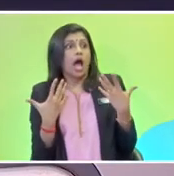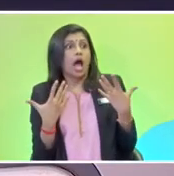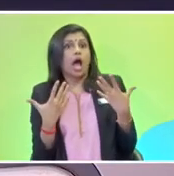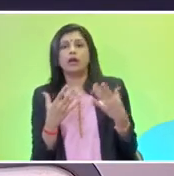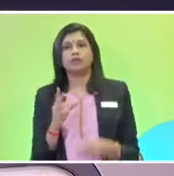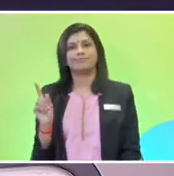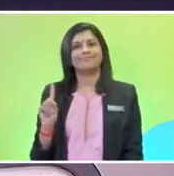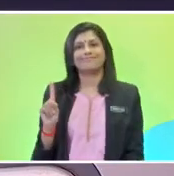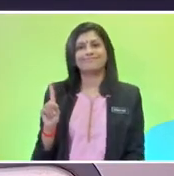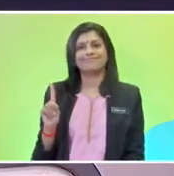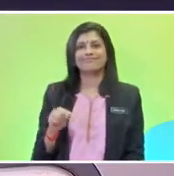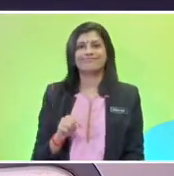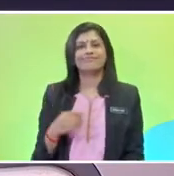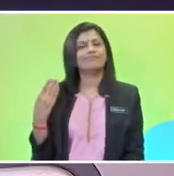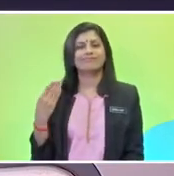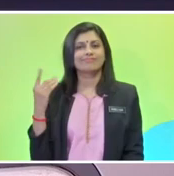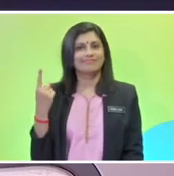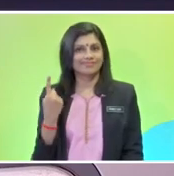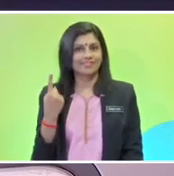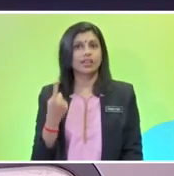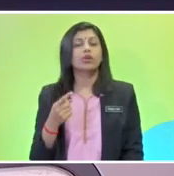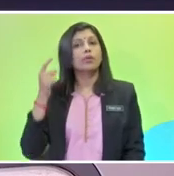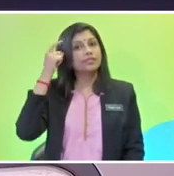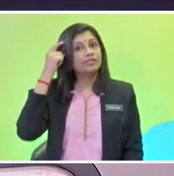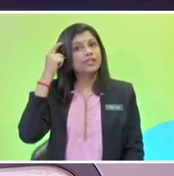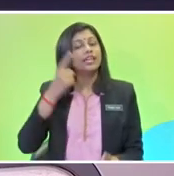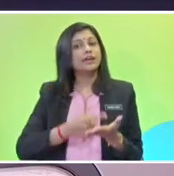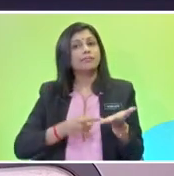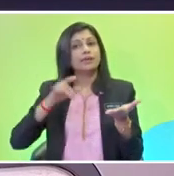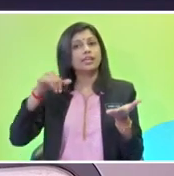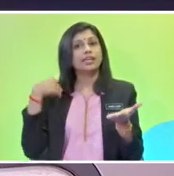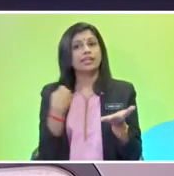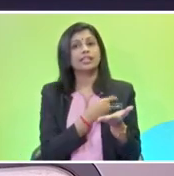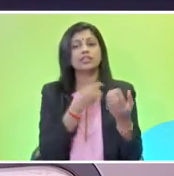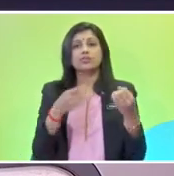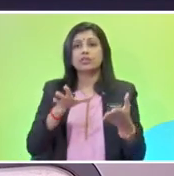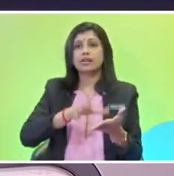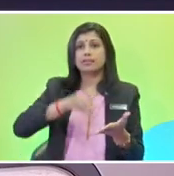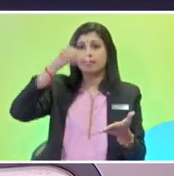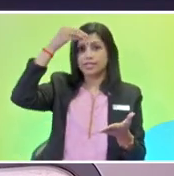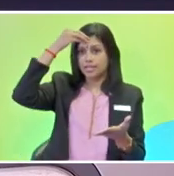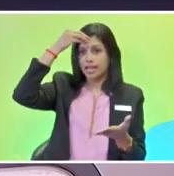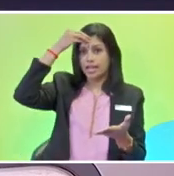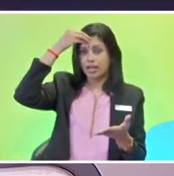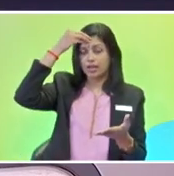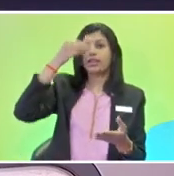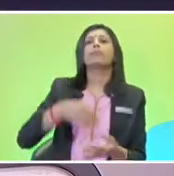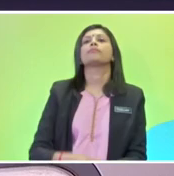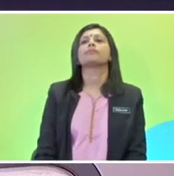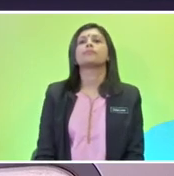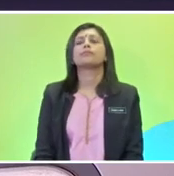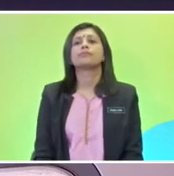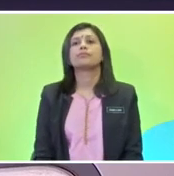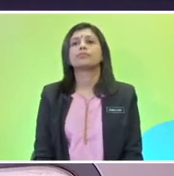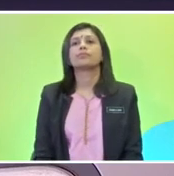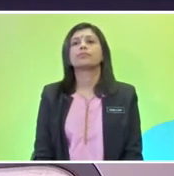kita belajar. Okey. Macam sebelum ni kita belajar tentang mengumpul semula, tanpa mengumpul semula. Dan kita pun telah belajar